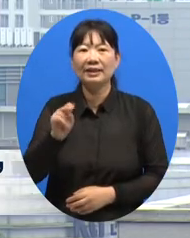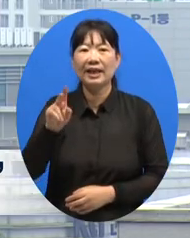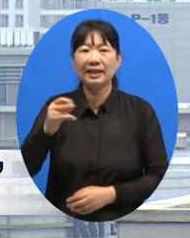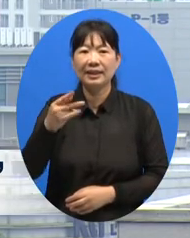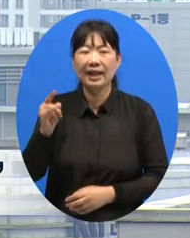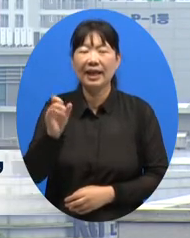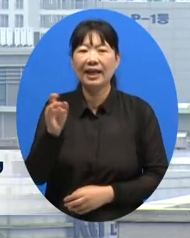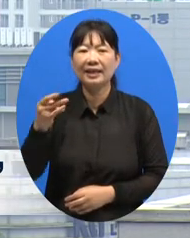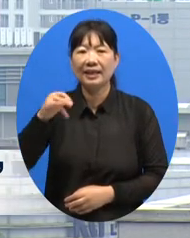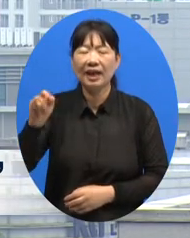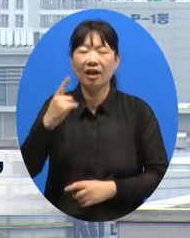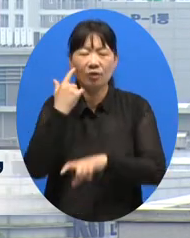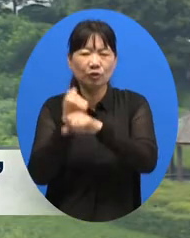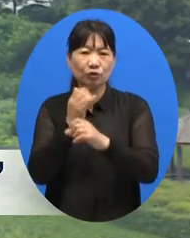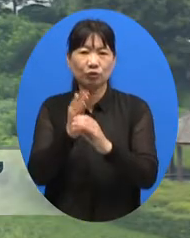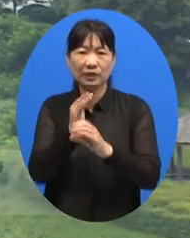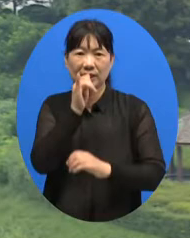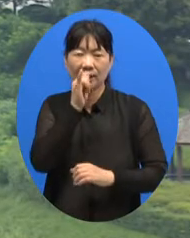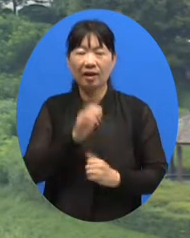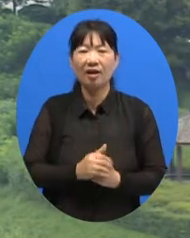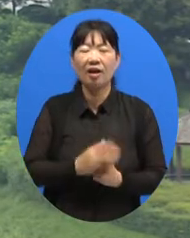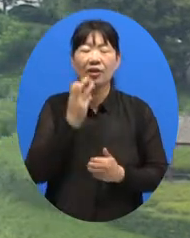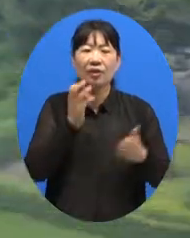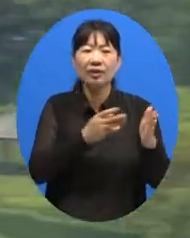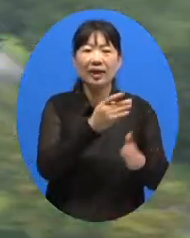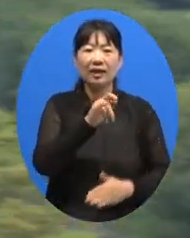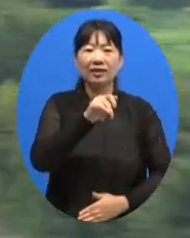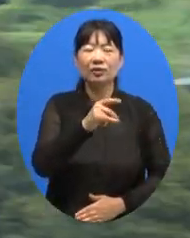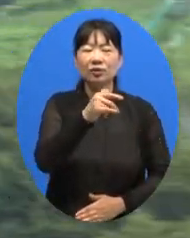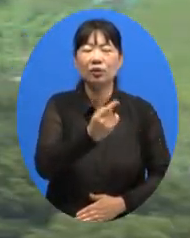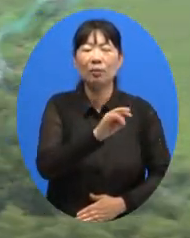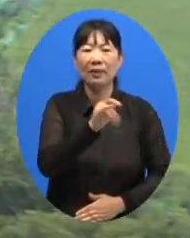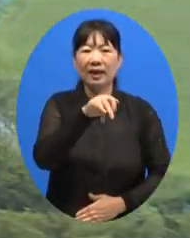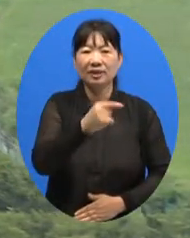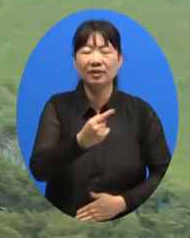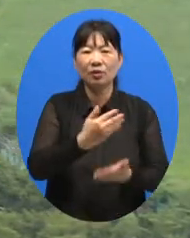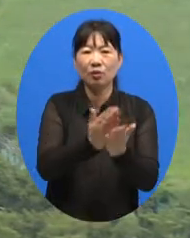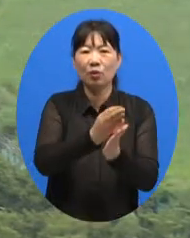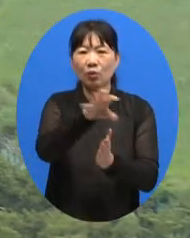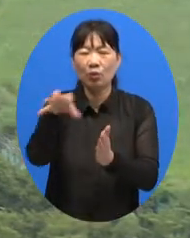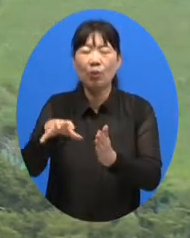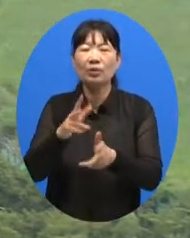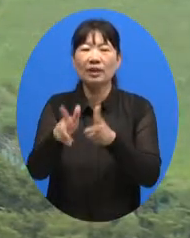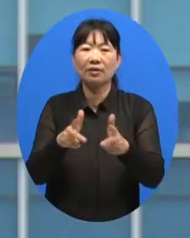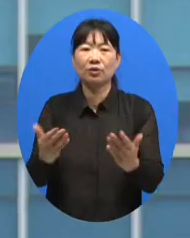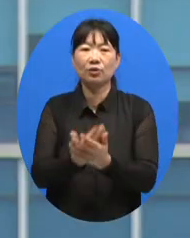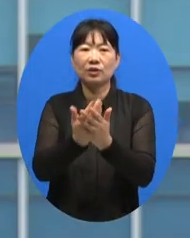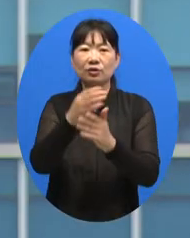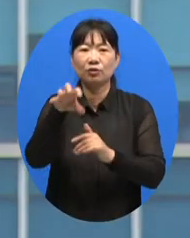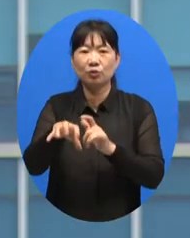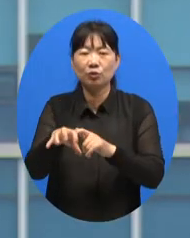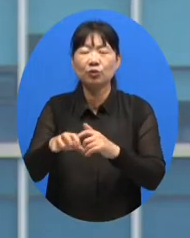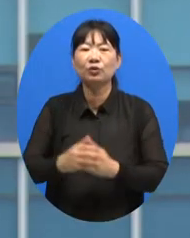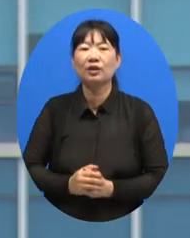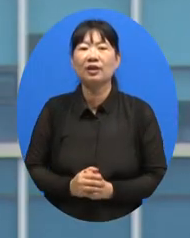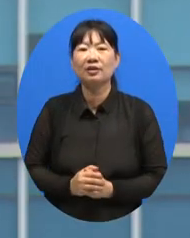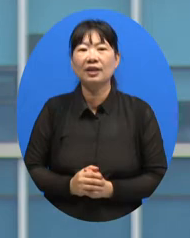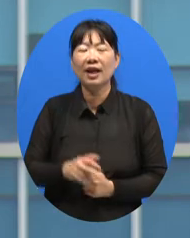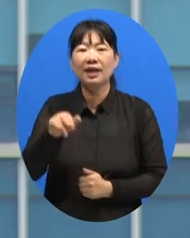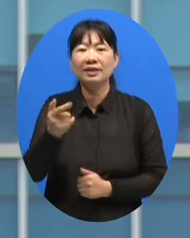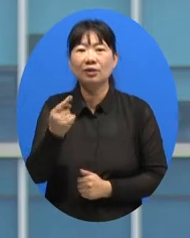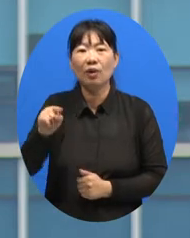한양대 에리카를 연구개발 거점지구로, 경기 테크노파크와 한국생산기술연구원 등의 사업화 촉진지구, 시와